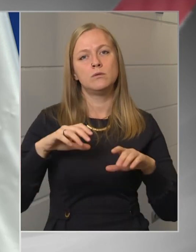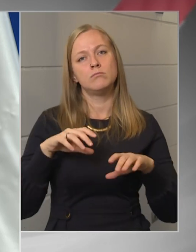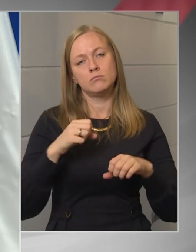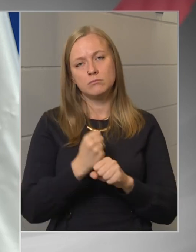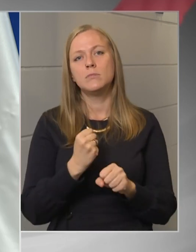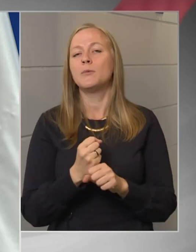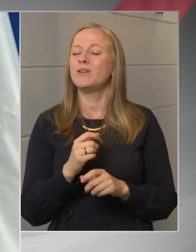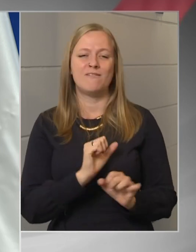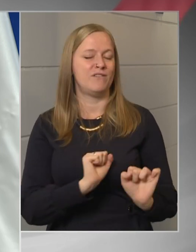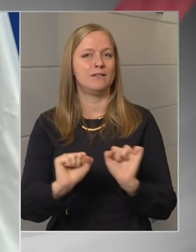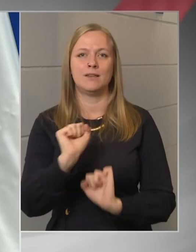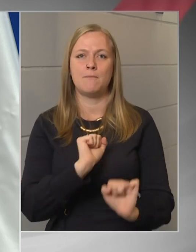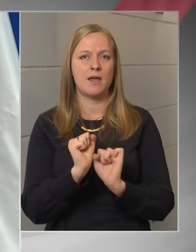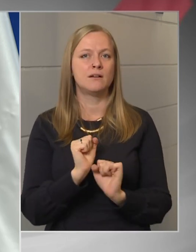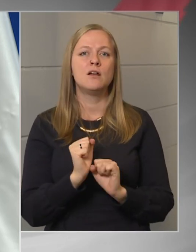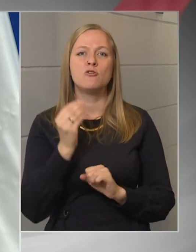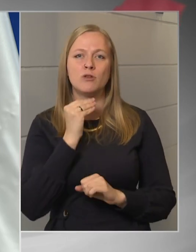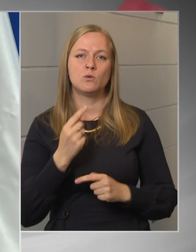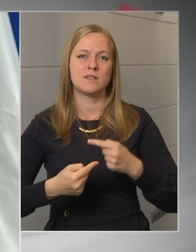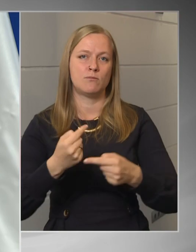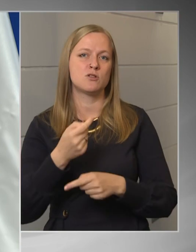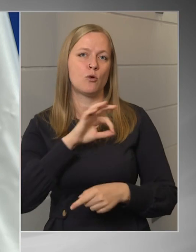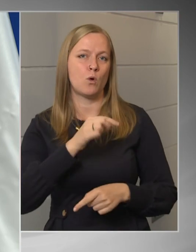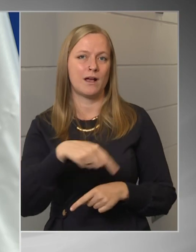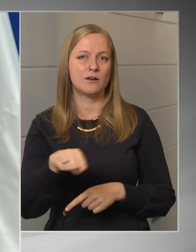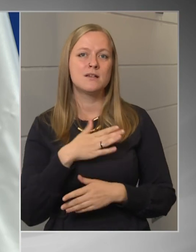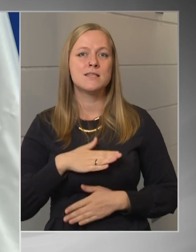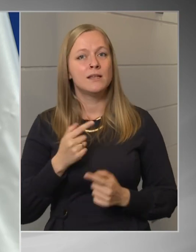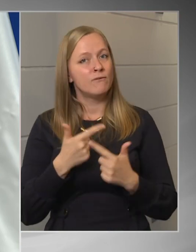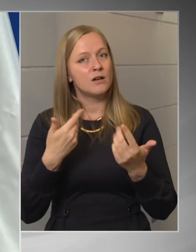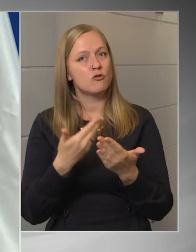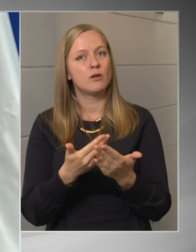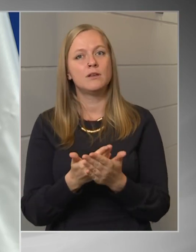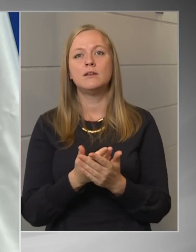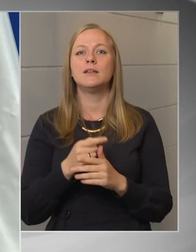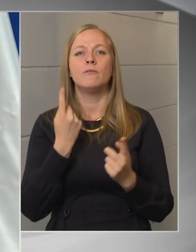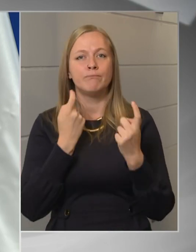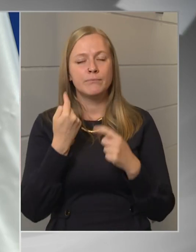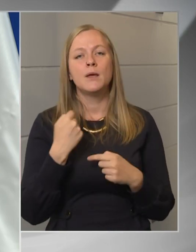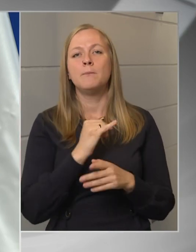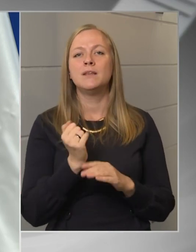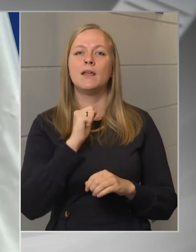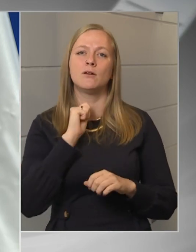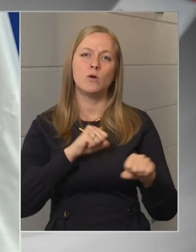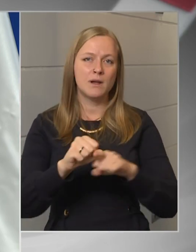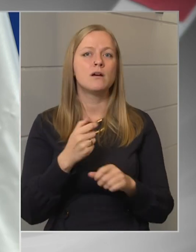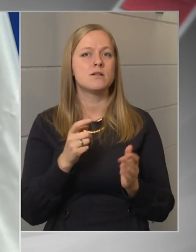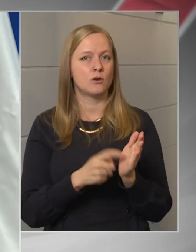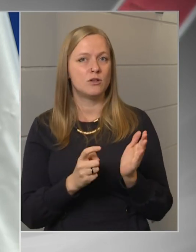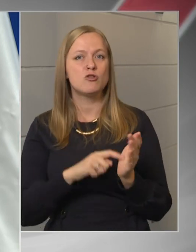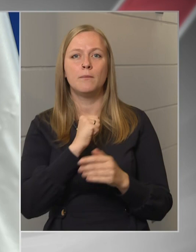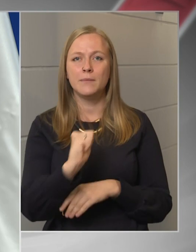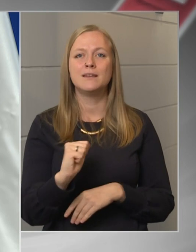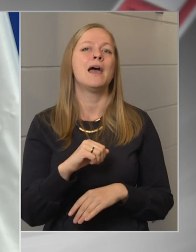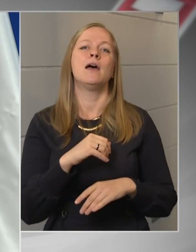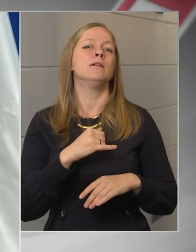Magyarország zsidószármazású polgárait. Szeretném világossá tenni, hogy a felfogásunk szerint minden magyar kormánynak az a kötelessége, hogy minden állampolgárát